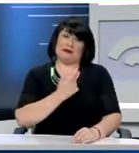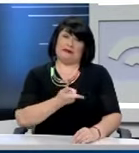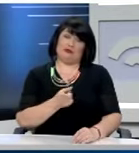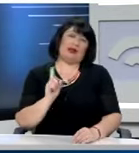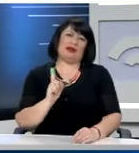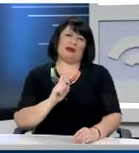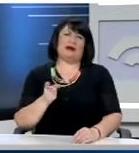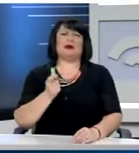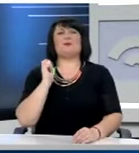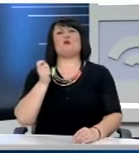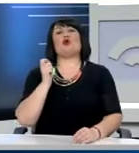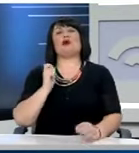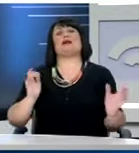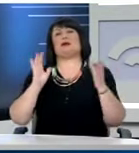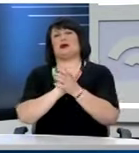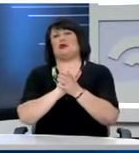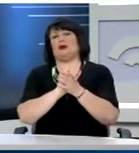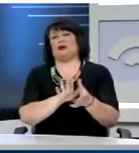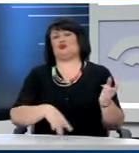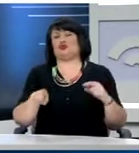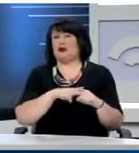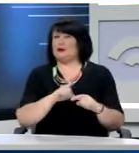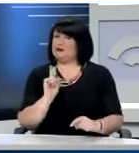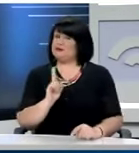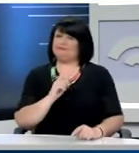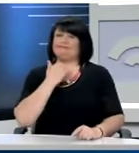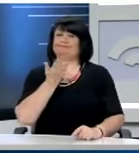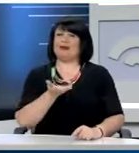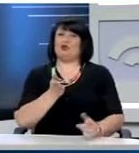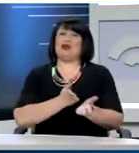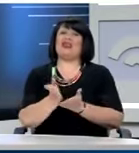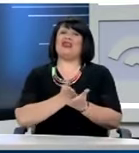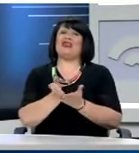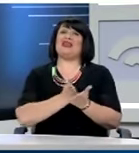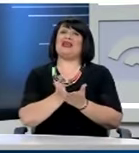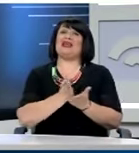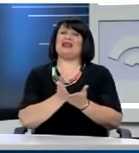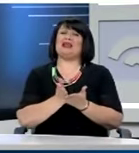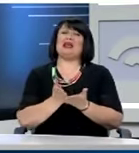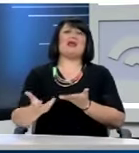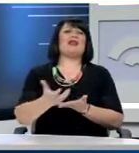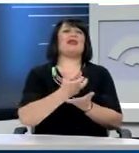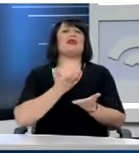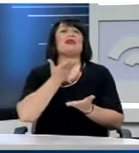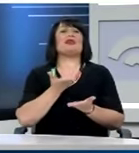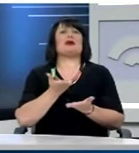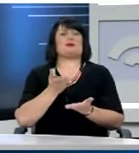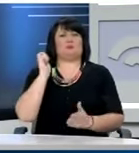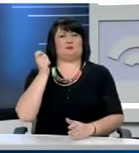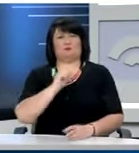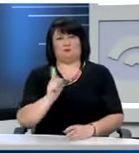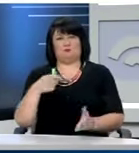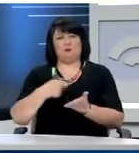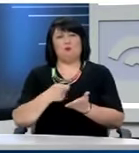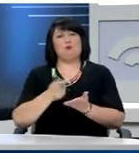μια πολιτική αυτή που ενώνει τους Έλληνες. Δεν είναι μια δίκαιη δημοσιονομική πολιτική, δεν είναι μια δίκαιη